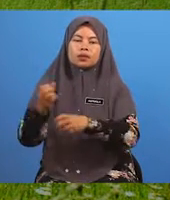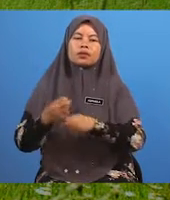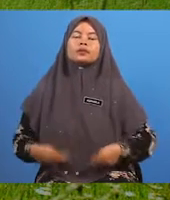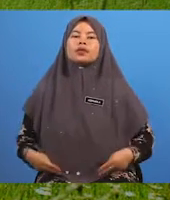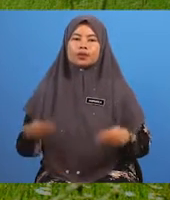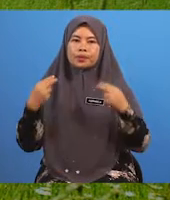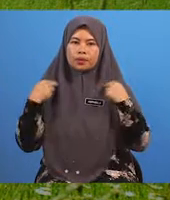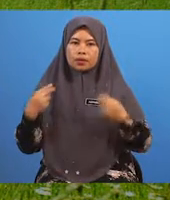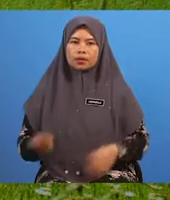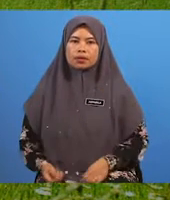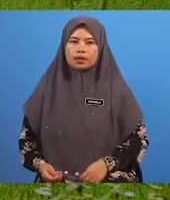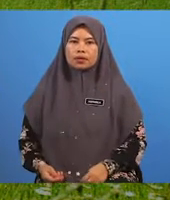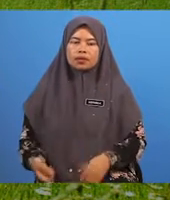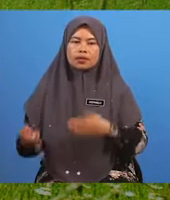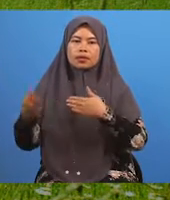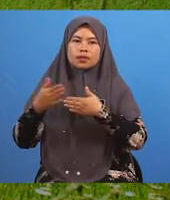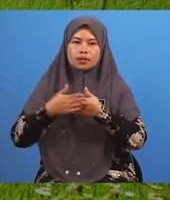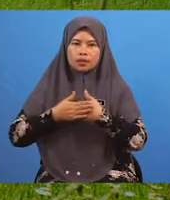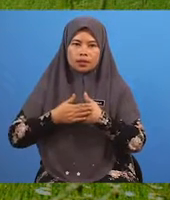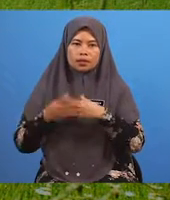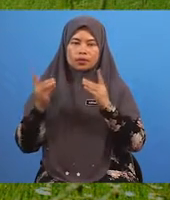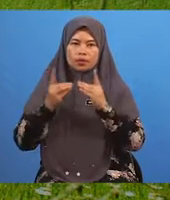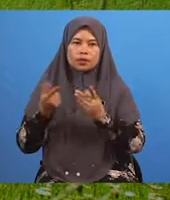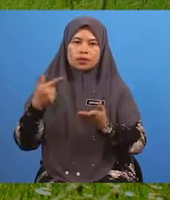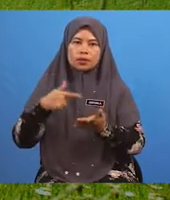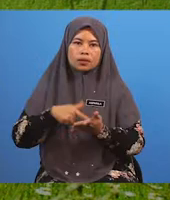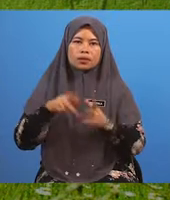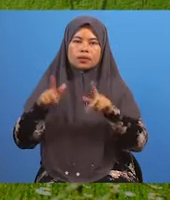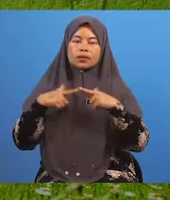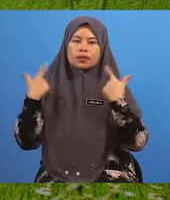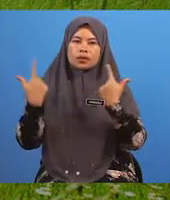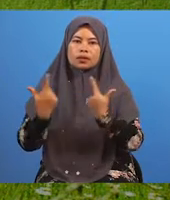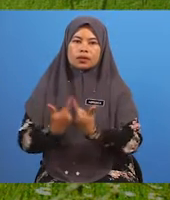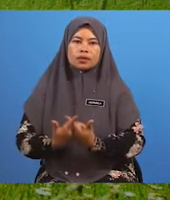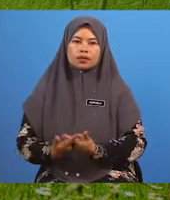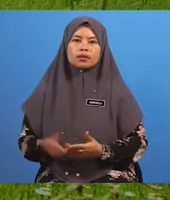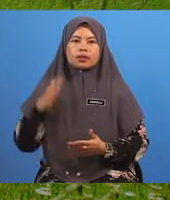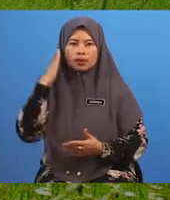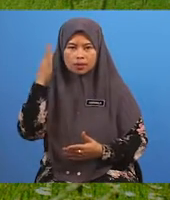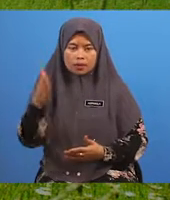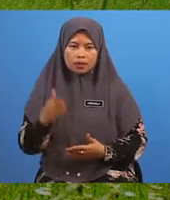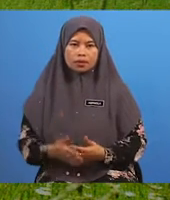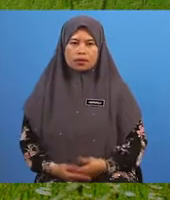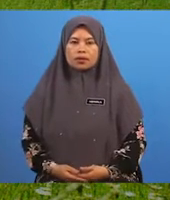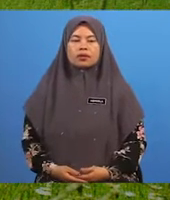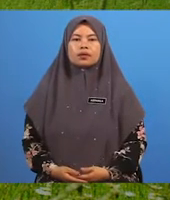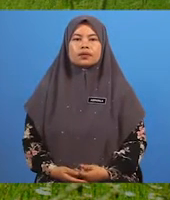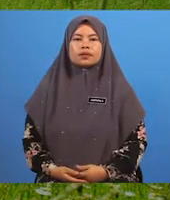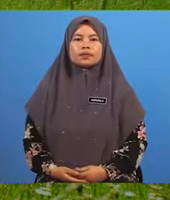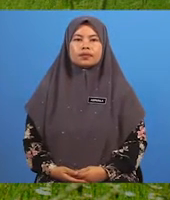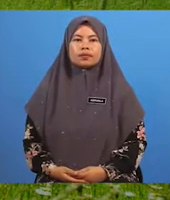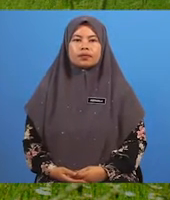istiqomah. Sehingga berjumpa lagi pada kelas yang akan datang. Ilal liqa wa ma'assalama